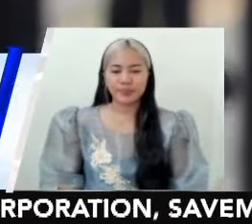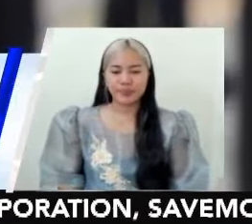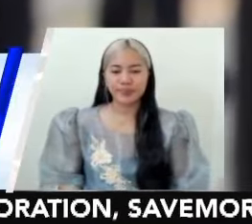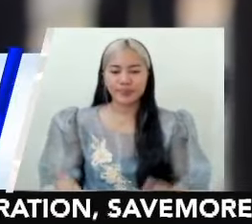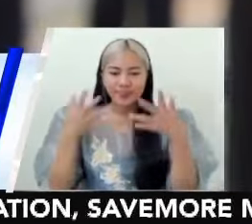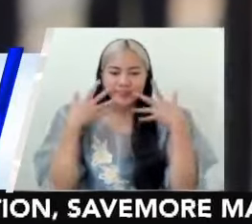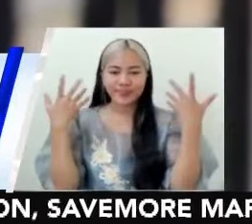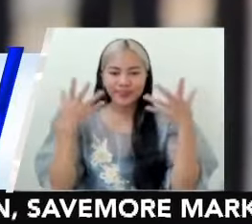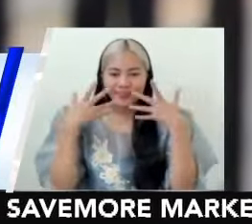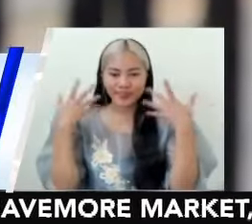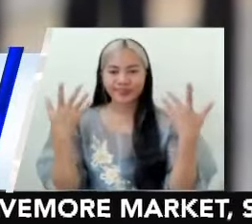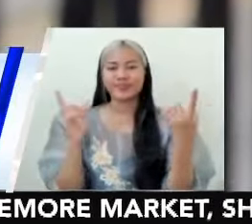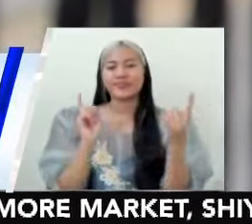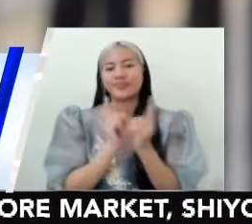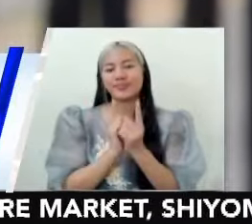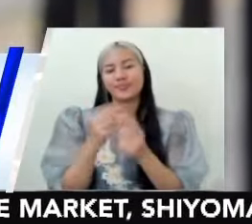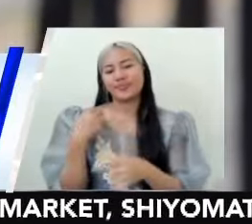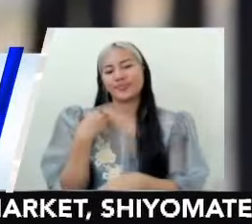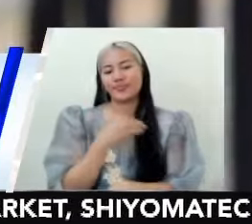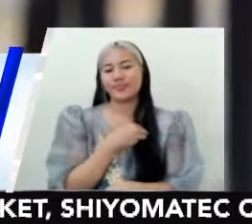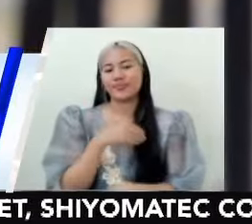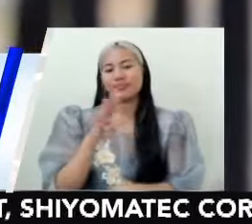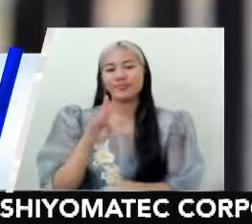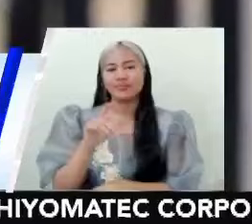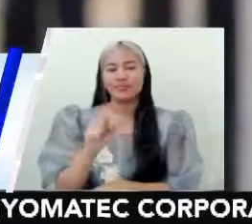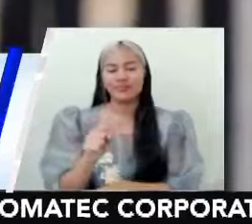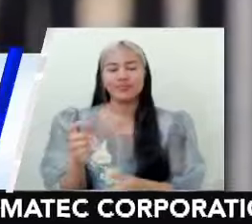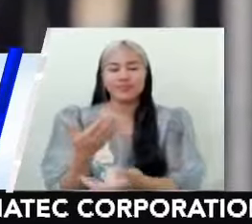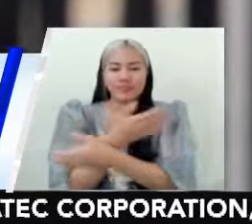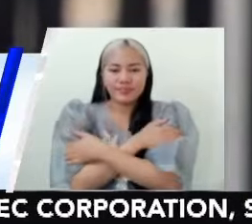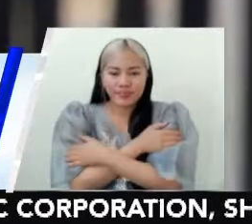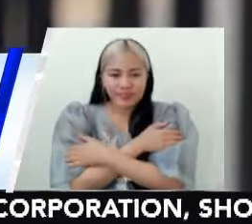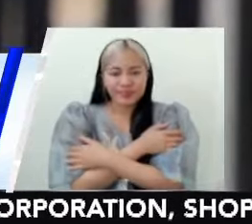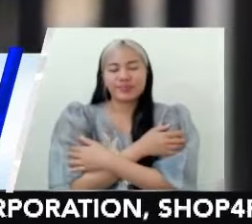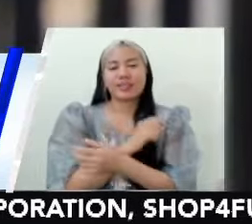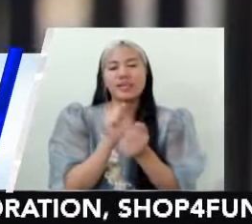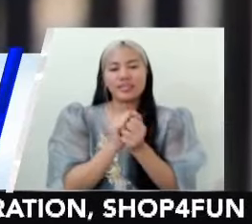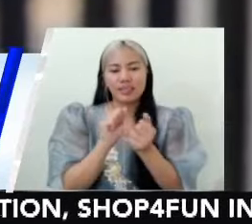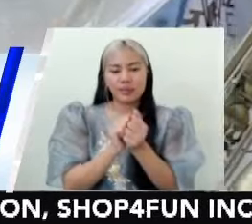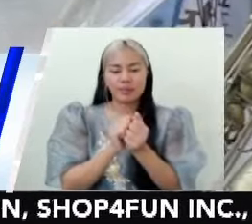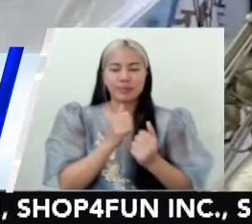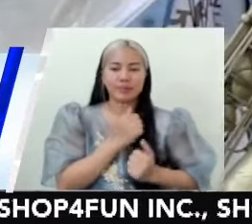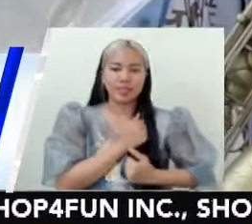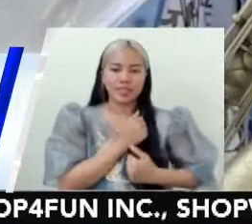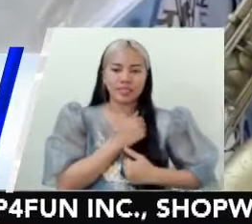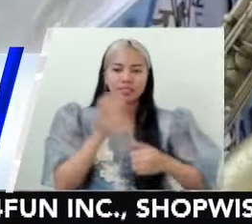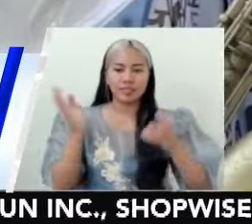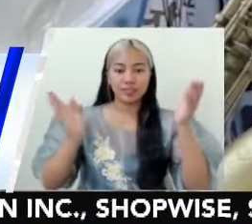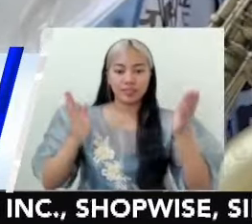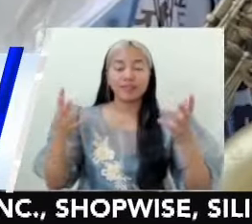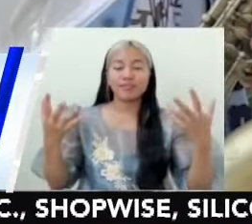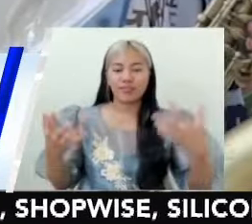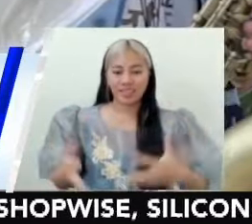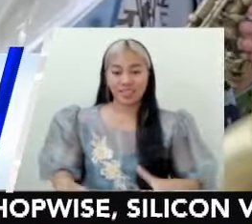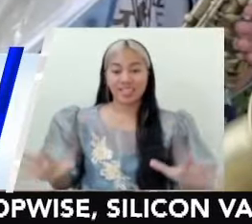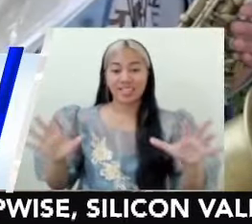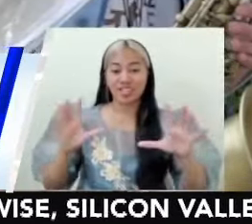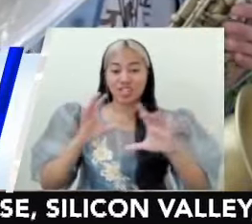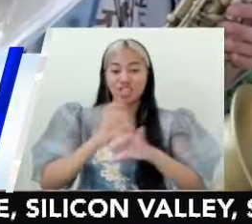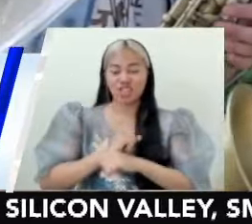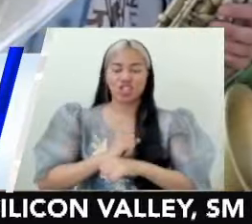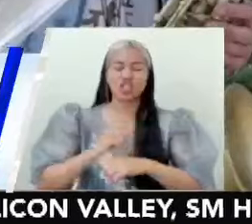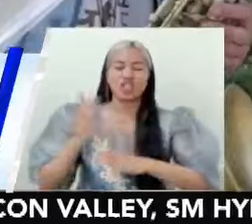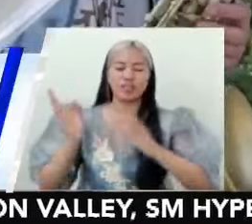niyan, yumakap din siya sa mga nakasama sa military service. Ang discharge ni Jin, timing sa anibersaryo ng grupo